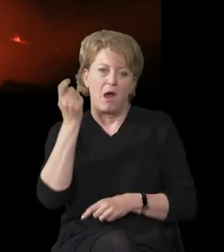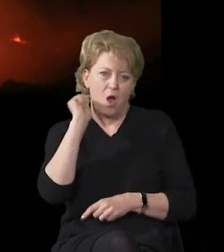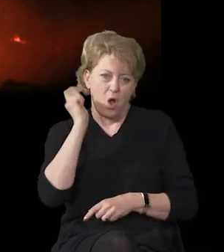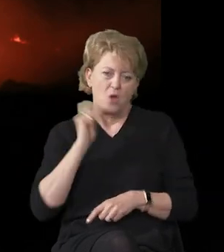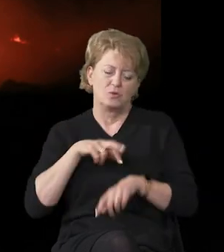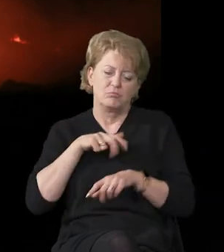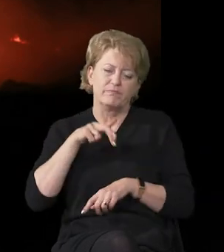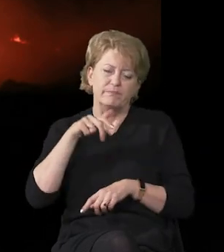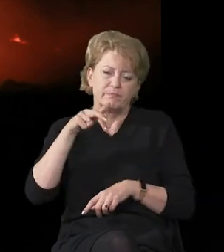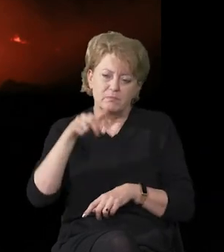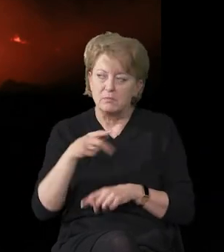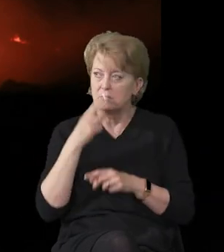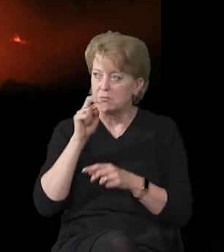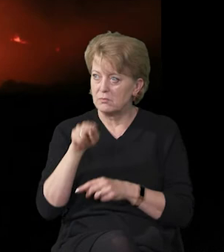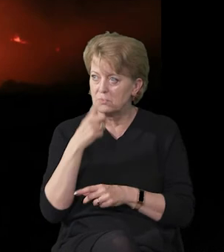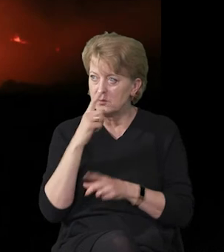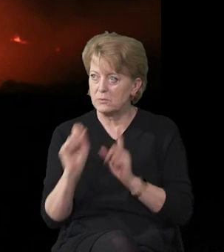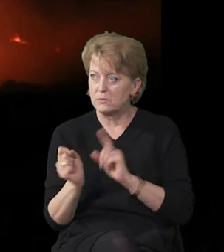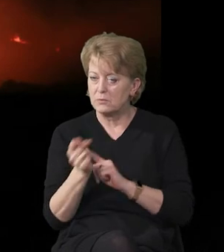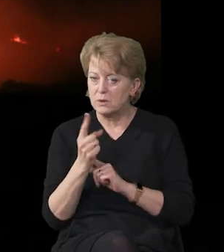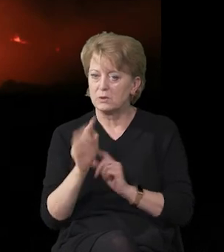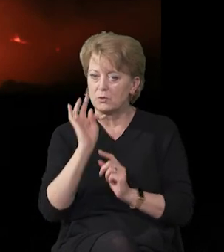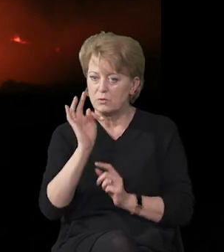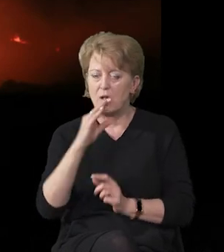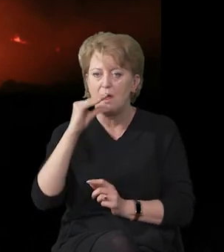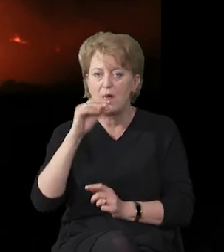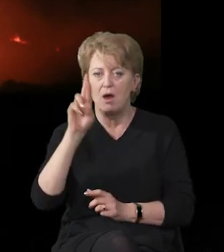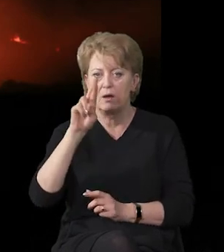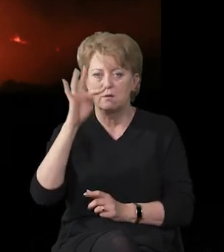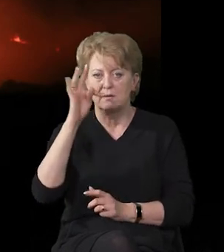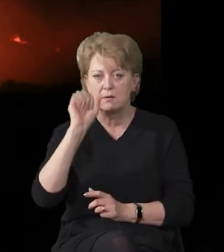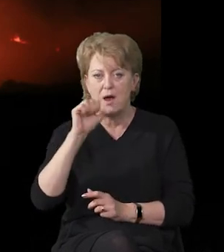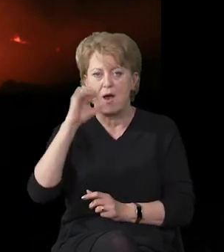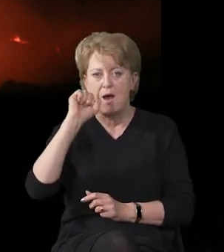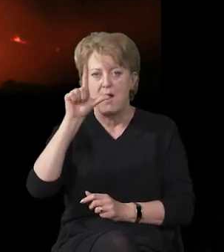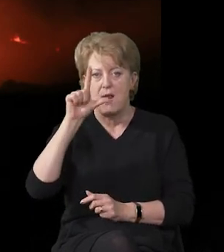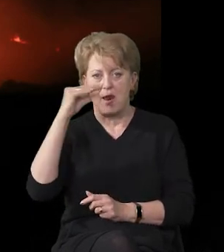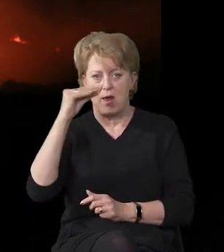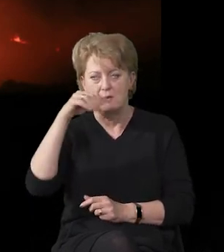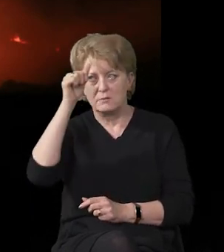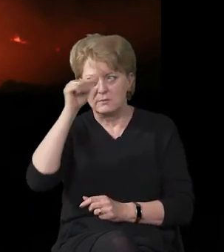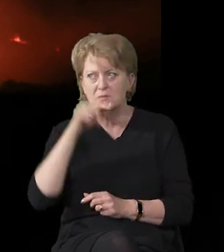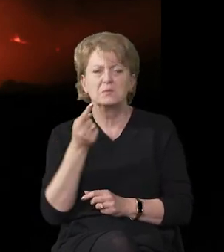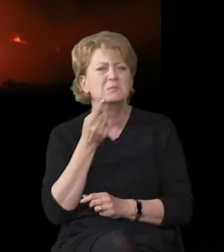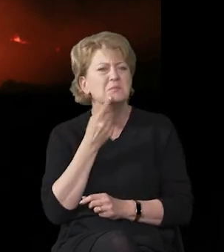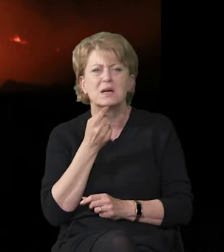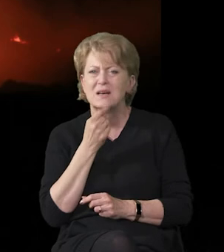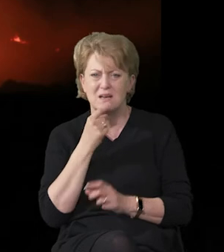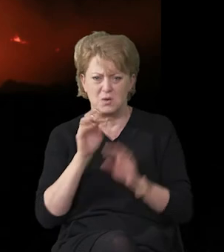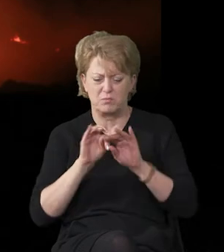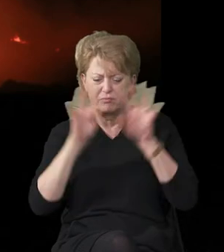właśnie wulkanu Ertaale. To jest niewielki wulkan, niewysoki wulkan